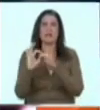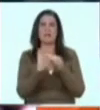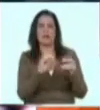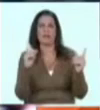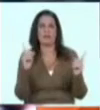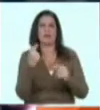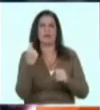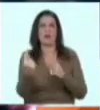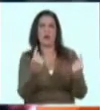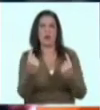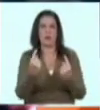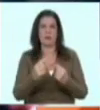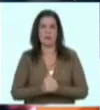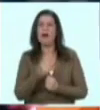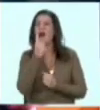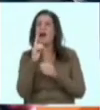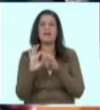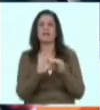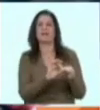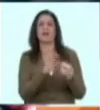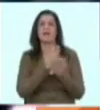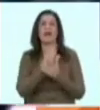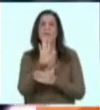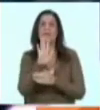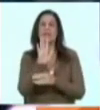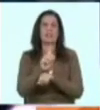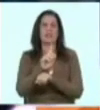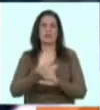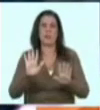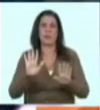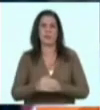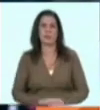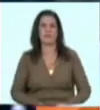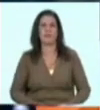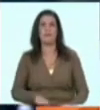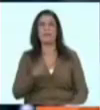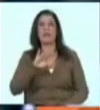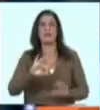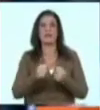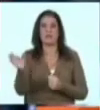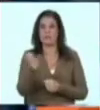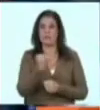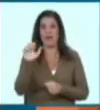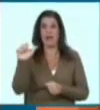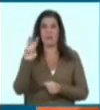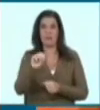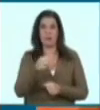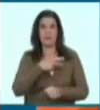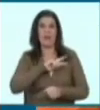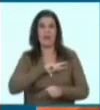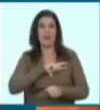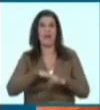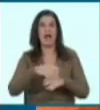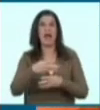הסדר. אבל משפט, 15 שניות כל אחד, רועי דן. גם אם היו מנים את אבי מעוז לאחראי על חלוקת תה בישיבות ממשלה, זה היה